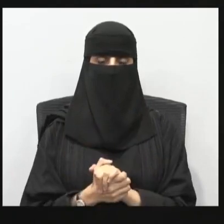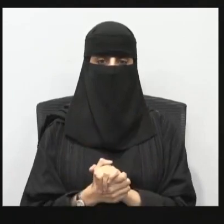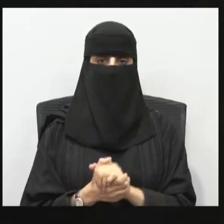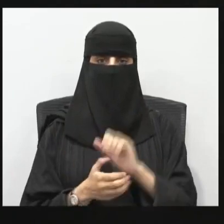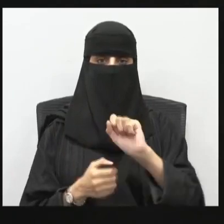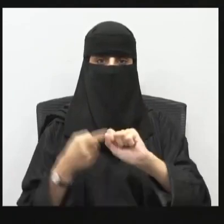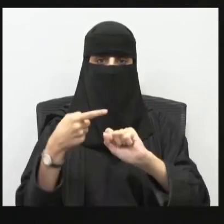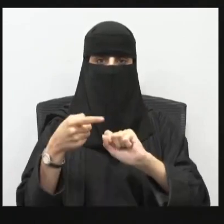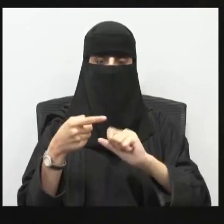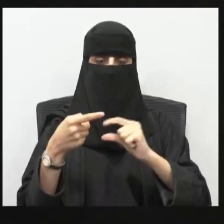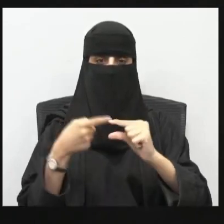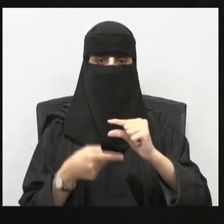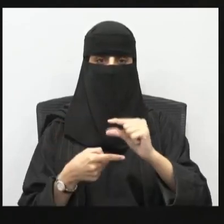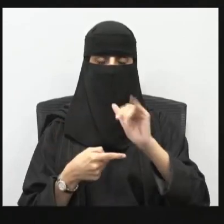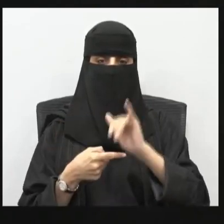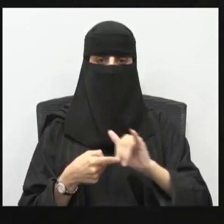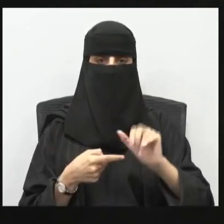صديقي فاصله